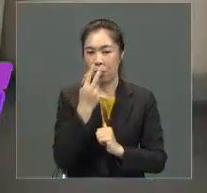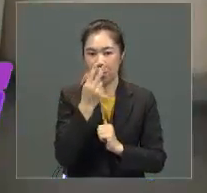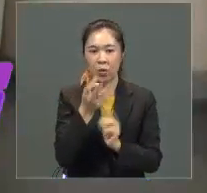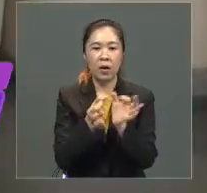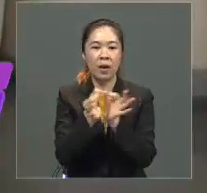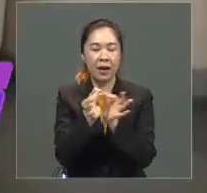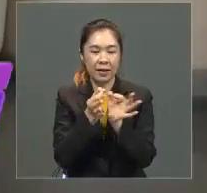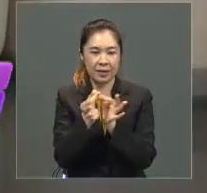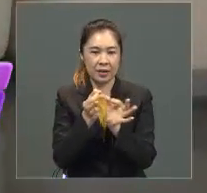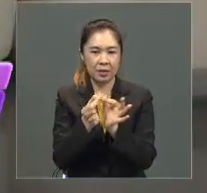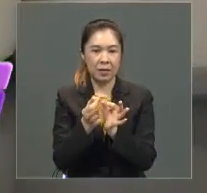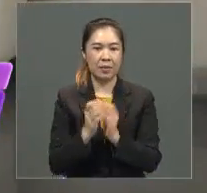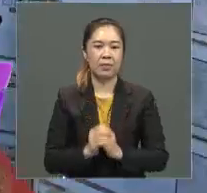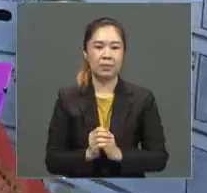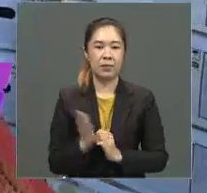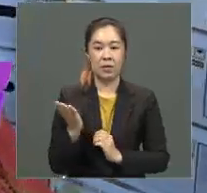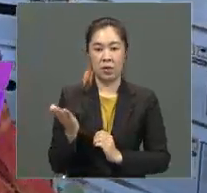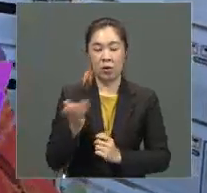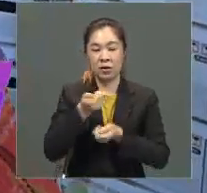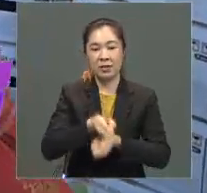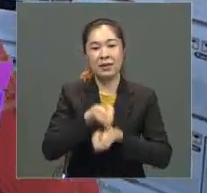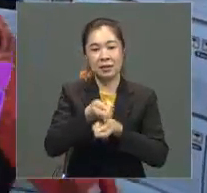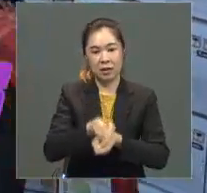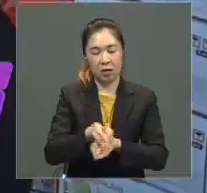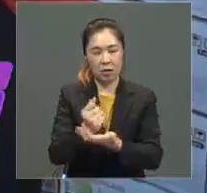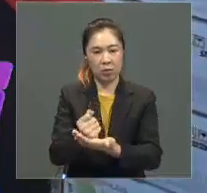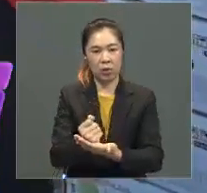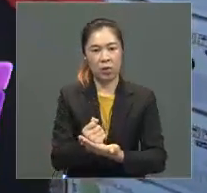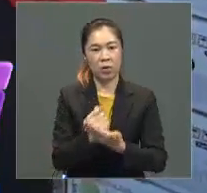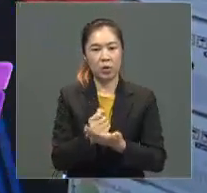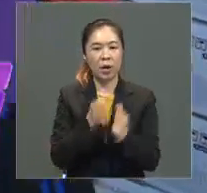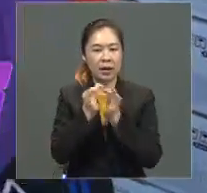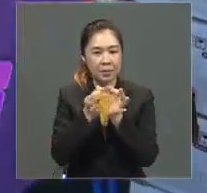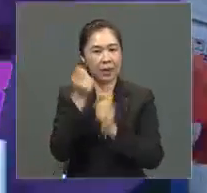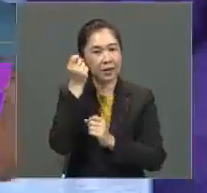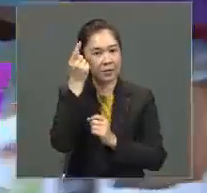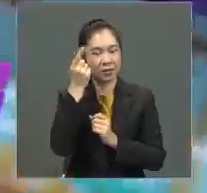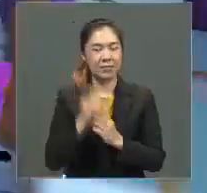ำชี้แจงจากอีกหนึ่งเกษตรกรนะคะที่มาช่วยการสร้างความเข้าใจค่ะ